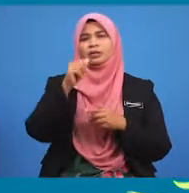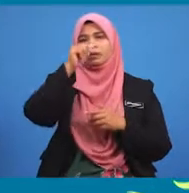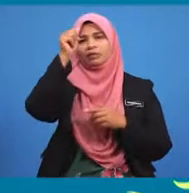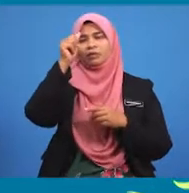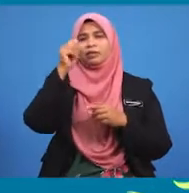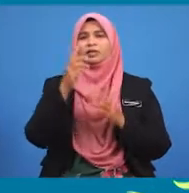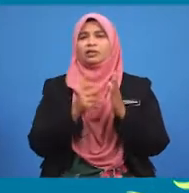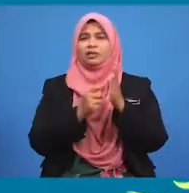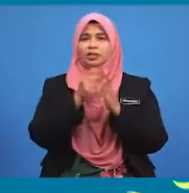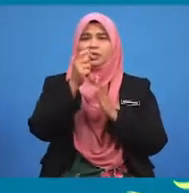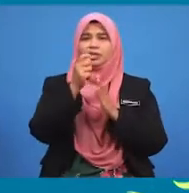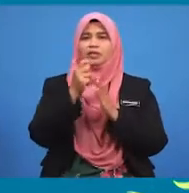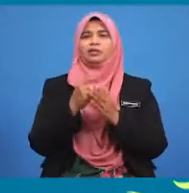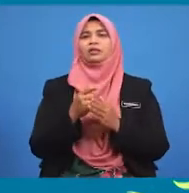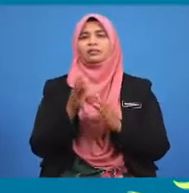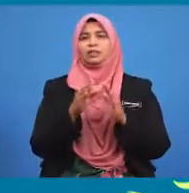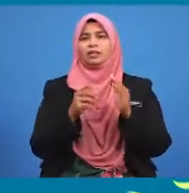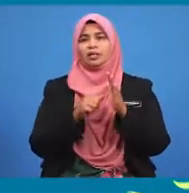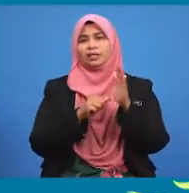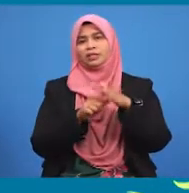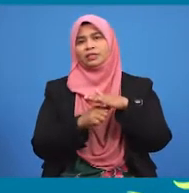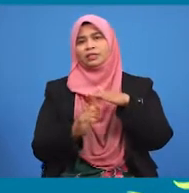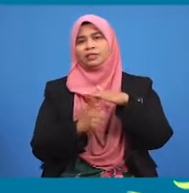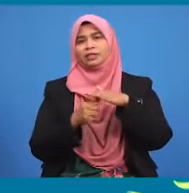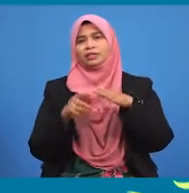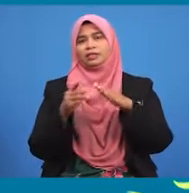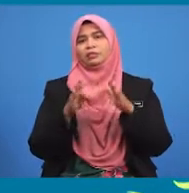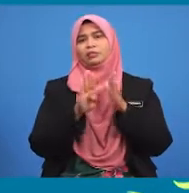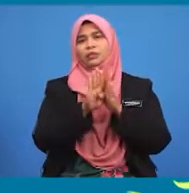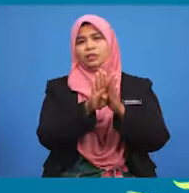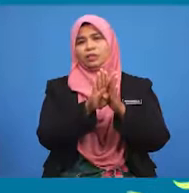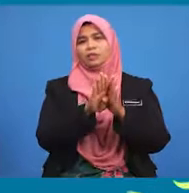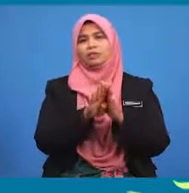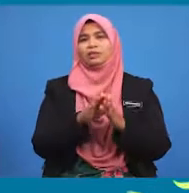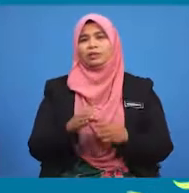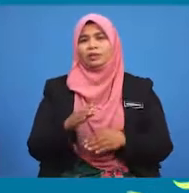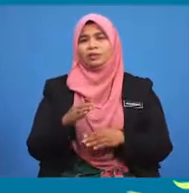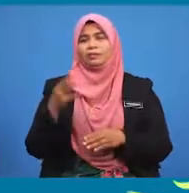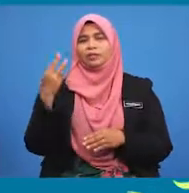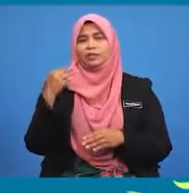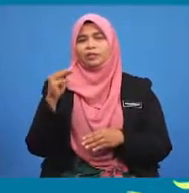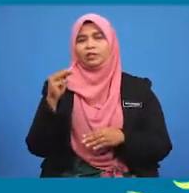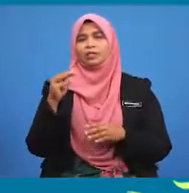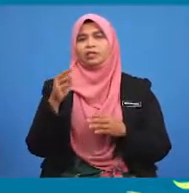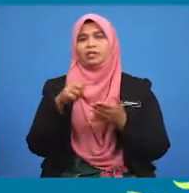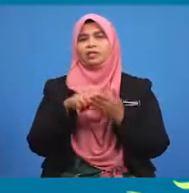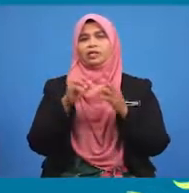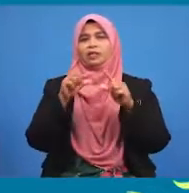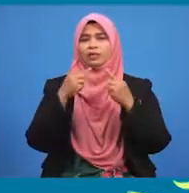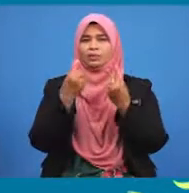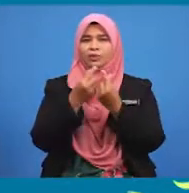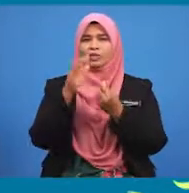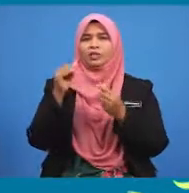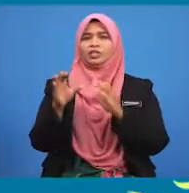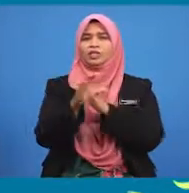dalil yang dibawa oleh Al-Quran dan As-Sunnah. Mereka ialah golongan yang cinta kepada Allah, taat dan takut